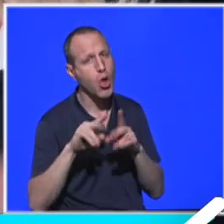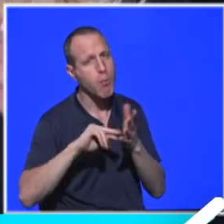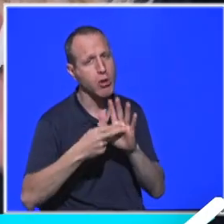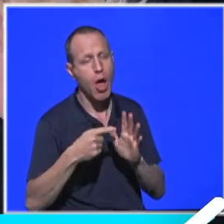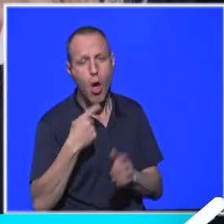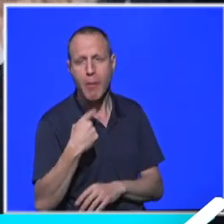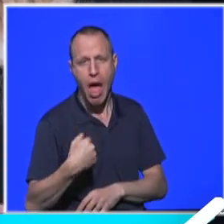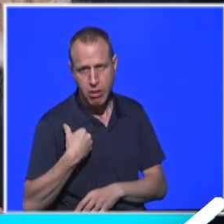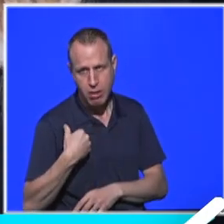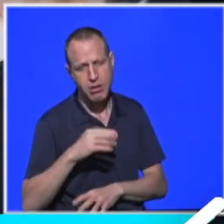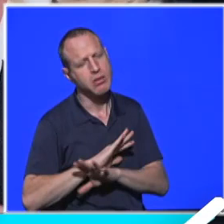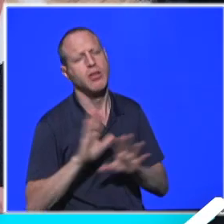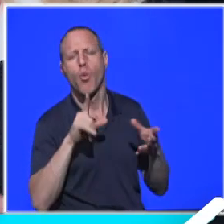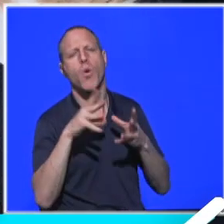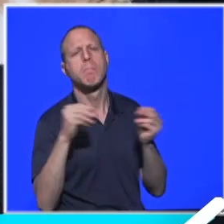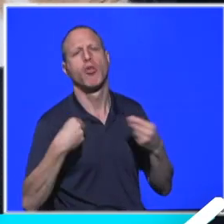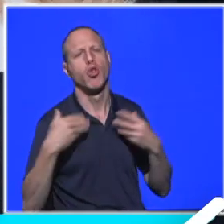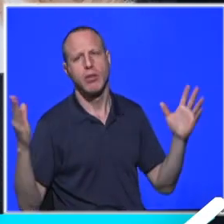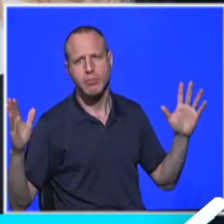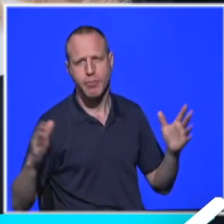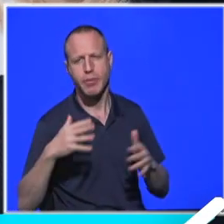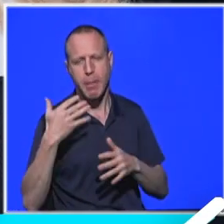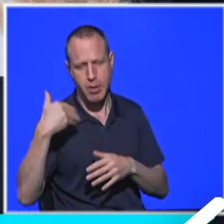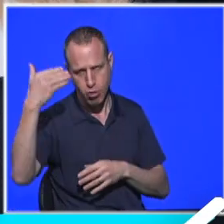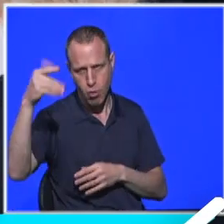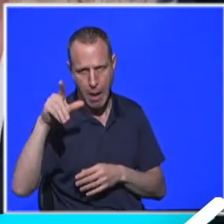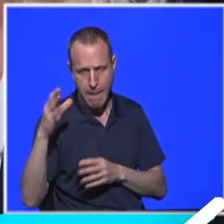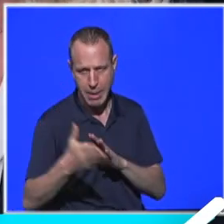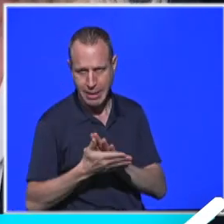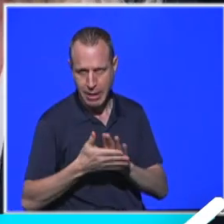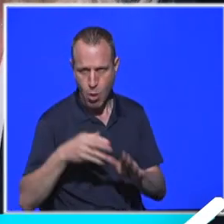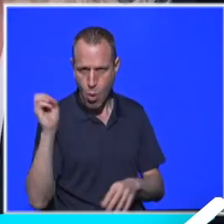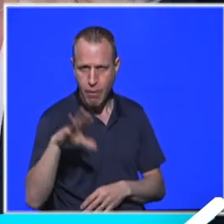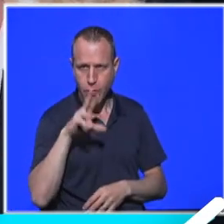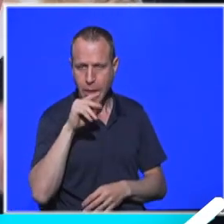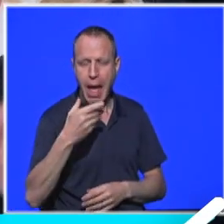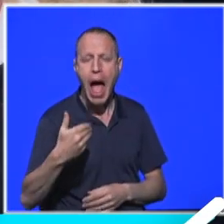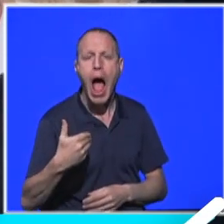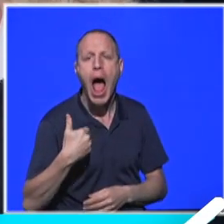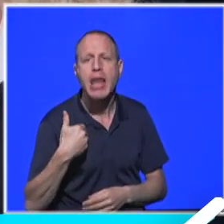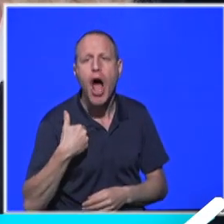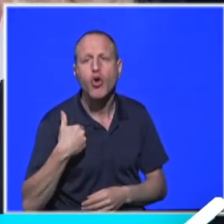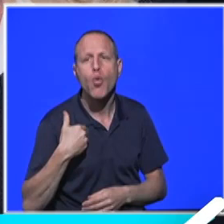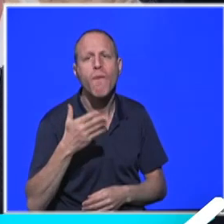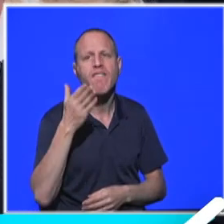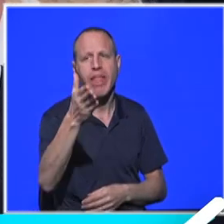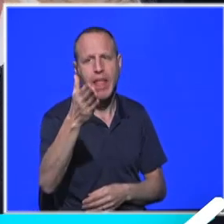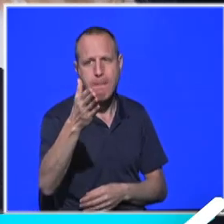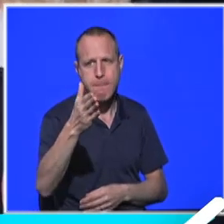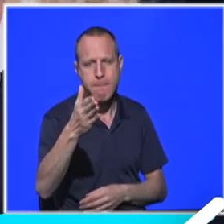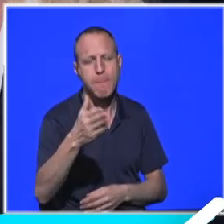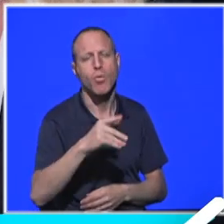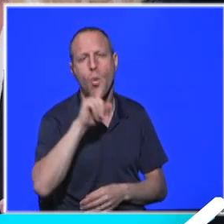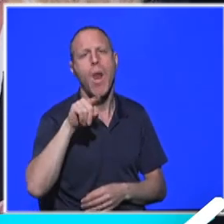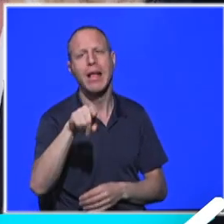אני, זהו, הוא איבד אותי. מתי שהם יתחילו לבוא ולדבר אנחנו ואתם, אולי זה